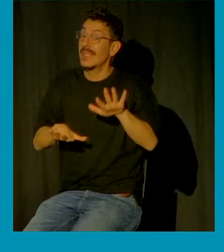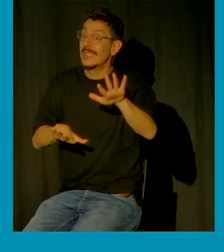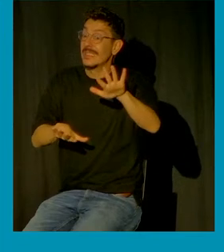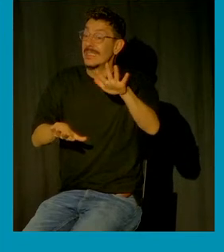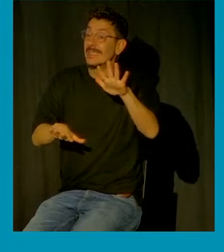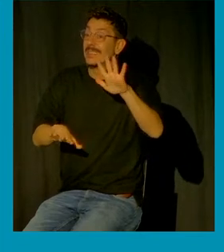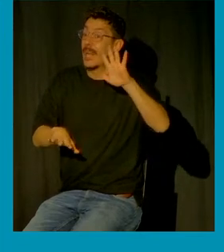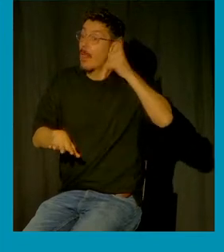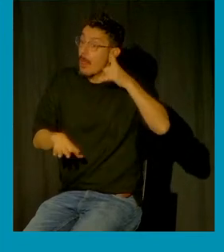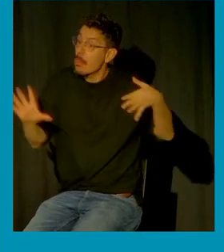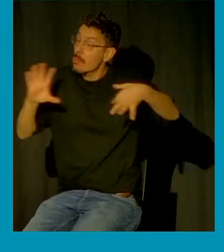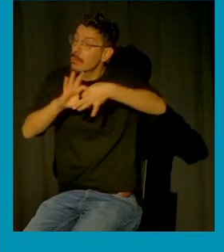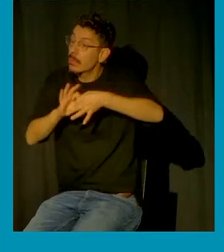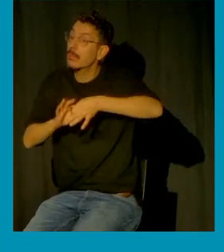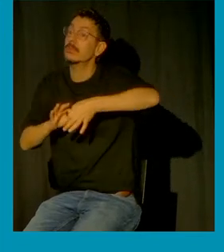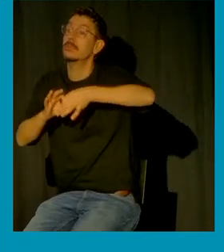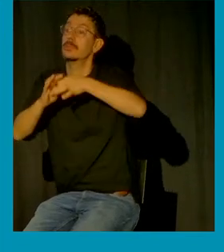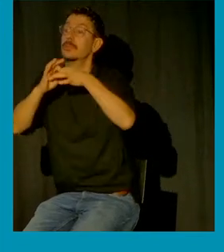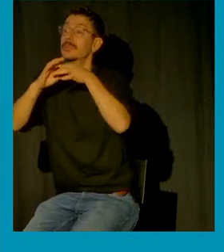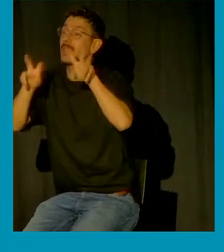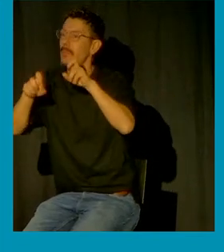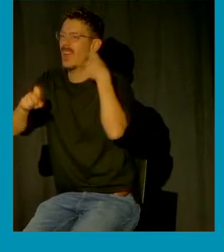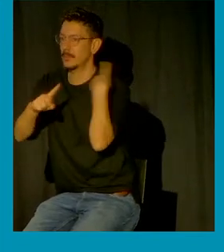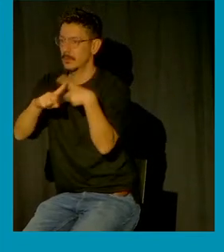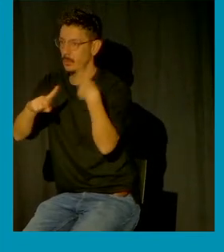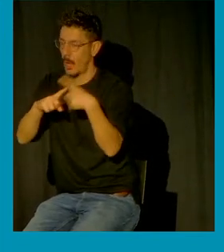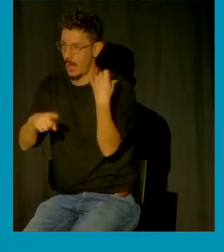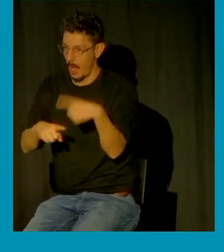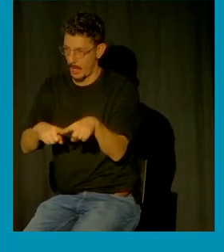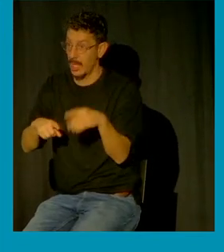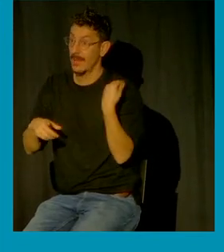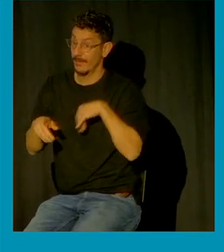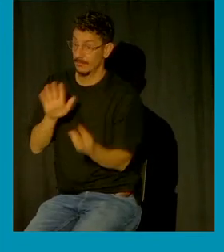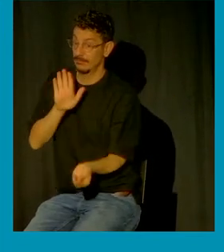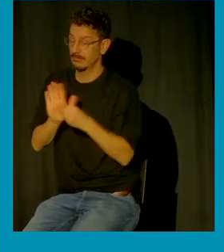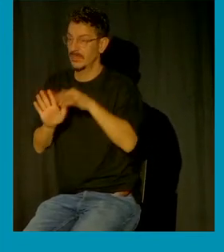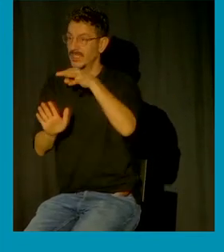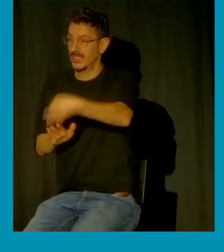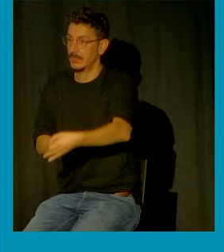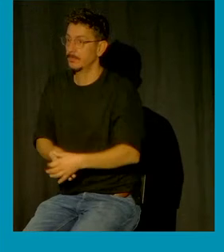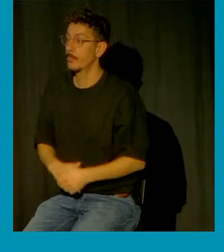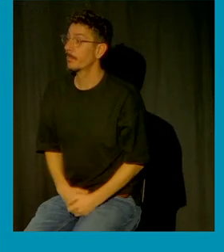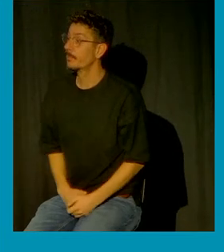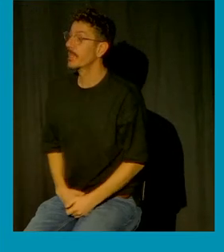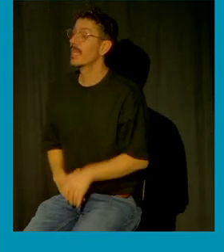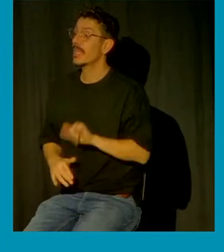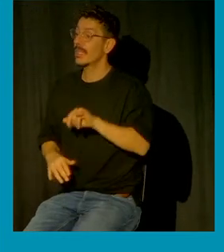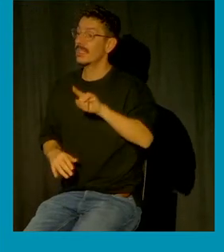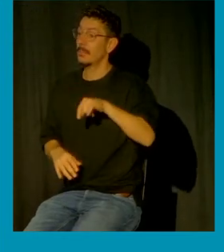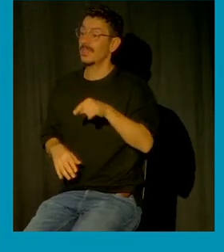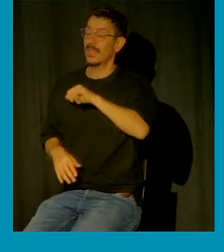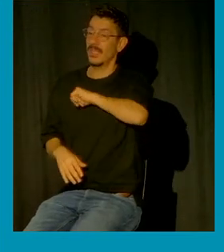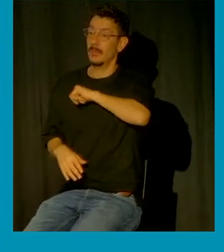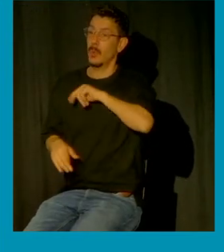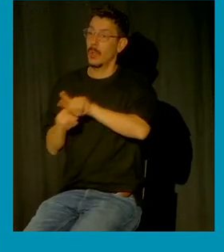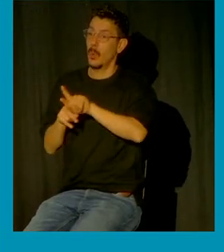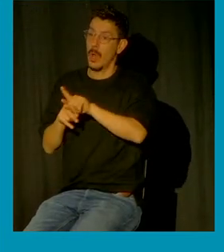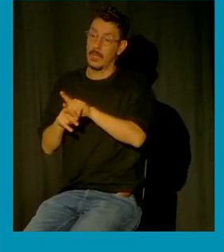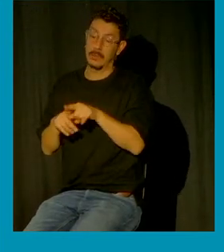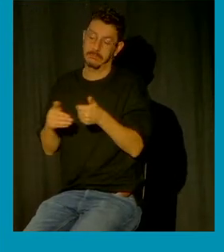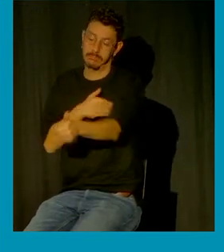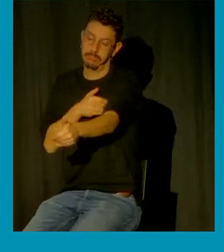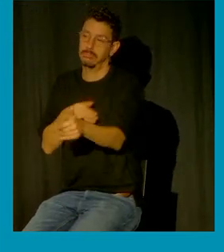sexualitzat i per tant veurem això com s'aplica també tenim la nova fornada de legislació antidiscriminatòria que ens oferirà també